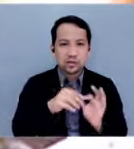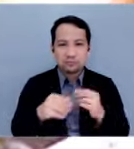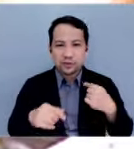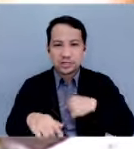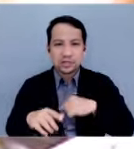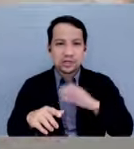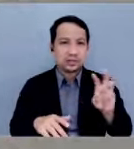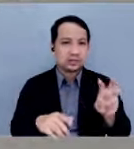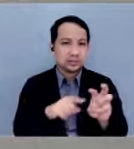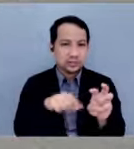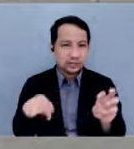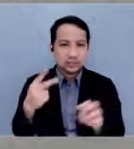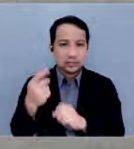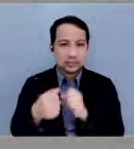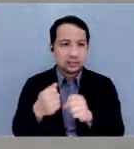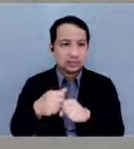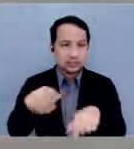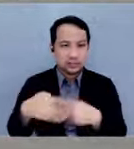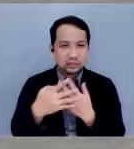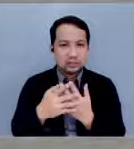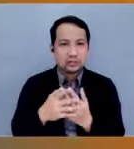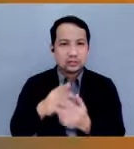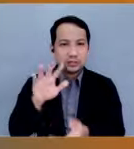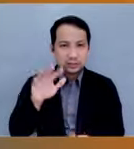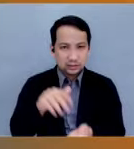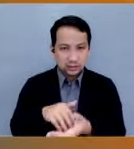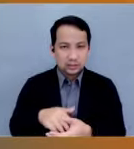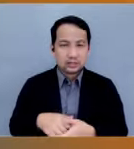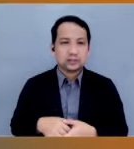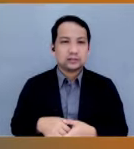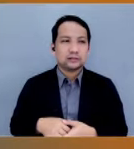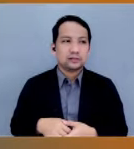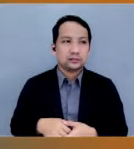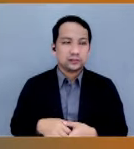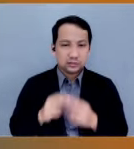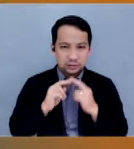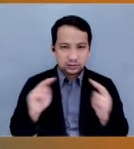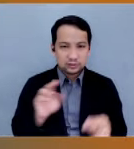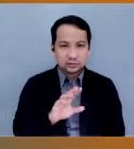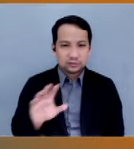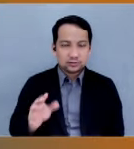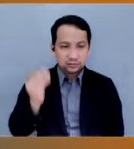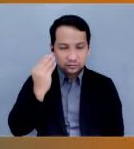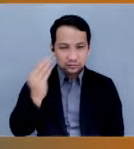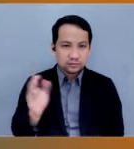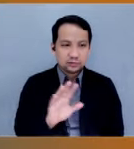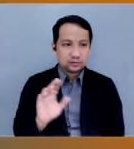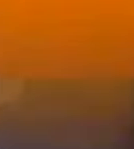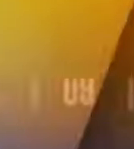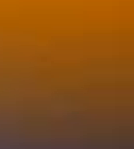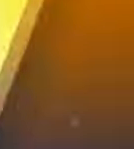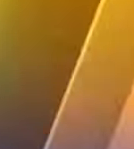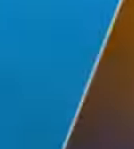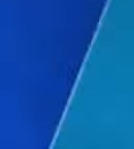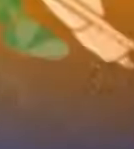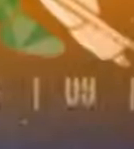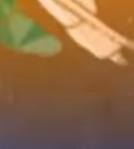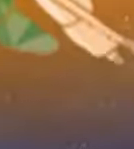taong pagkakakulong at multang hanggang 5,000 piso. Nagbabalita mula sa Frontline, Gerard De La Peña, News 5.